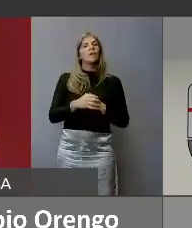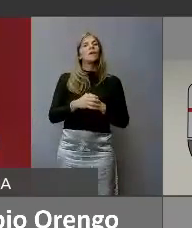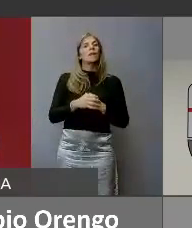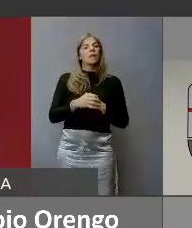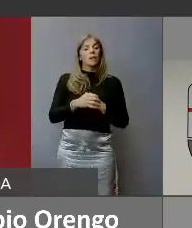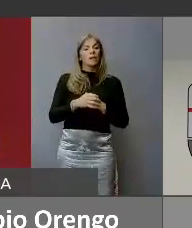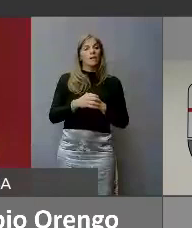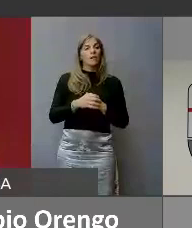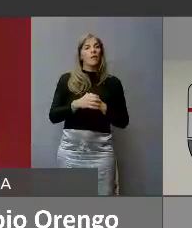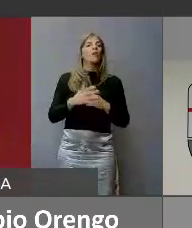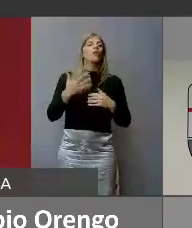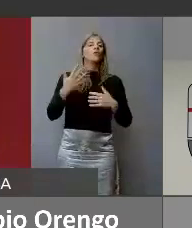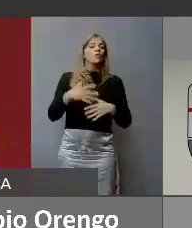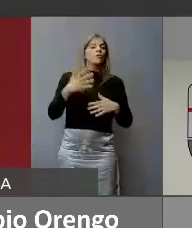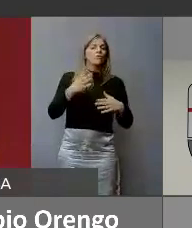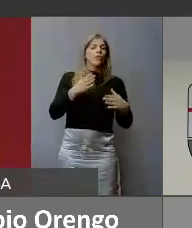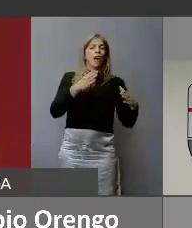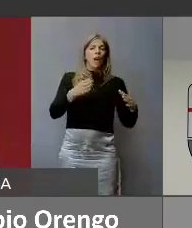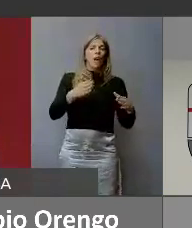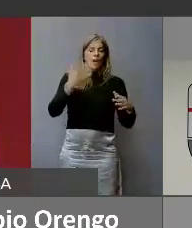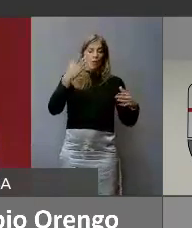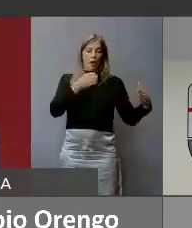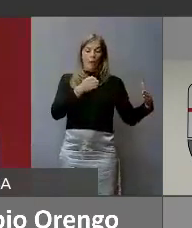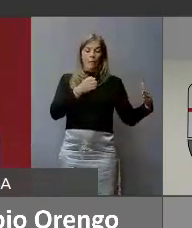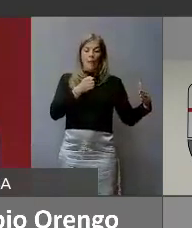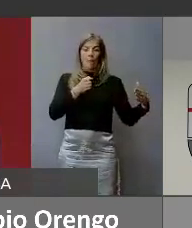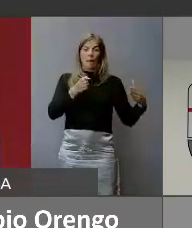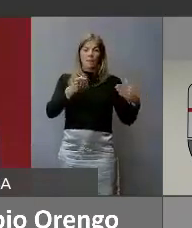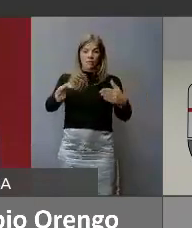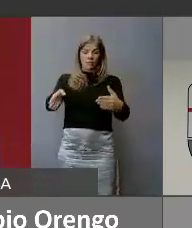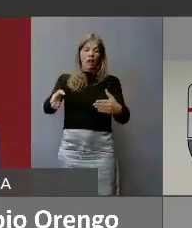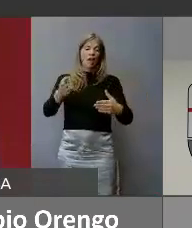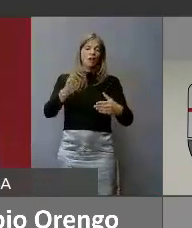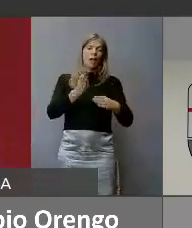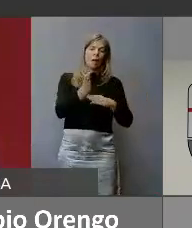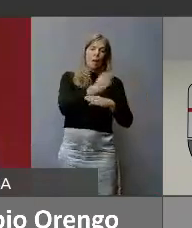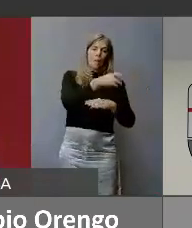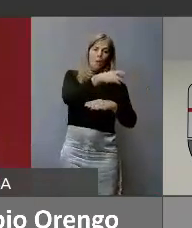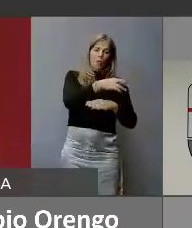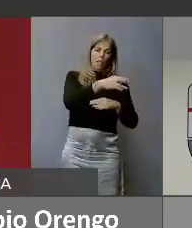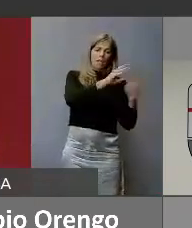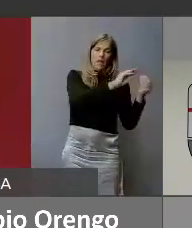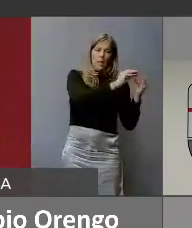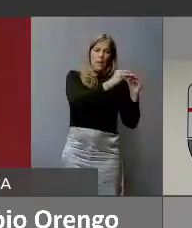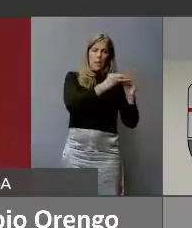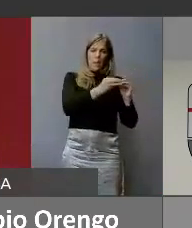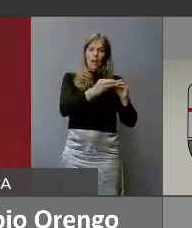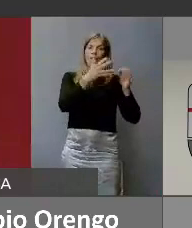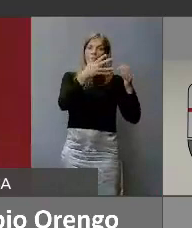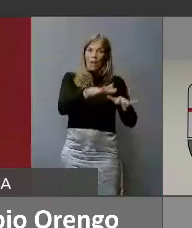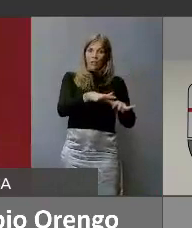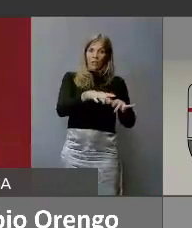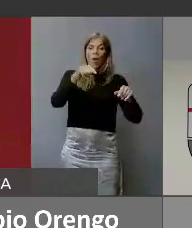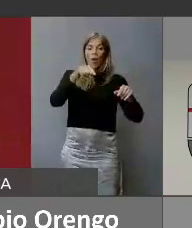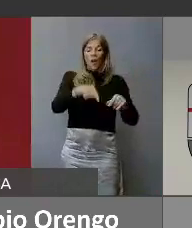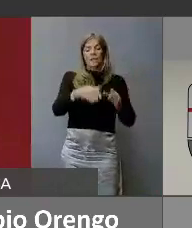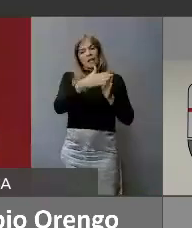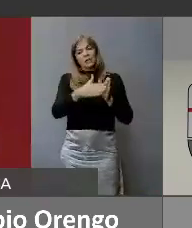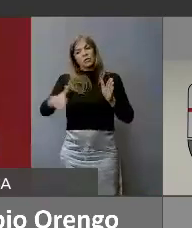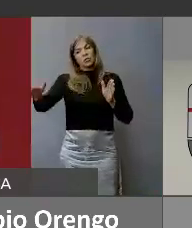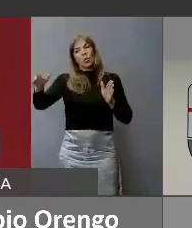con la cia passeggiata verso ponente abbiamo chiesto degli incontri